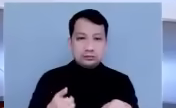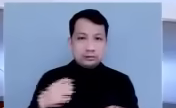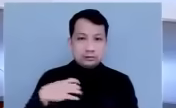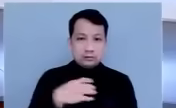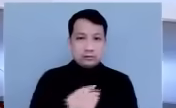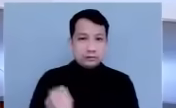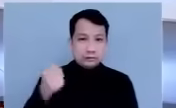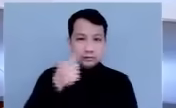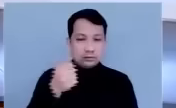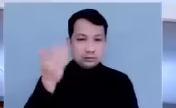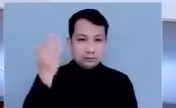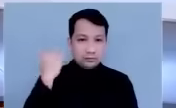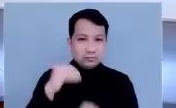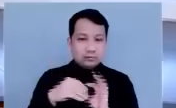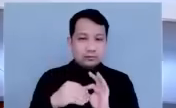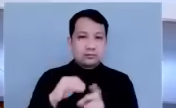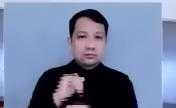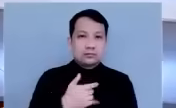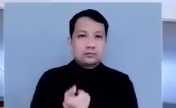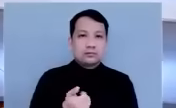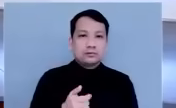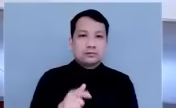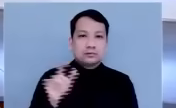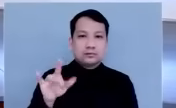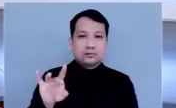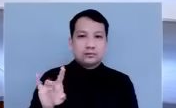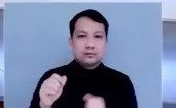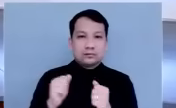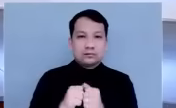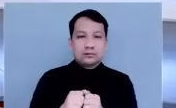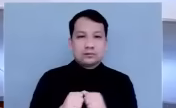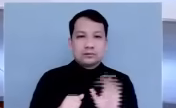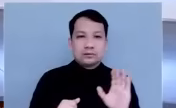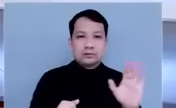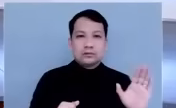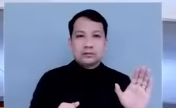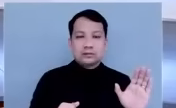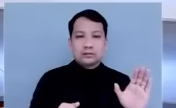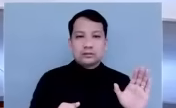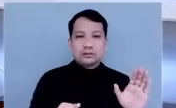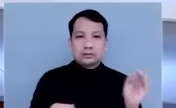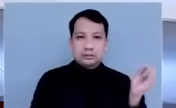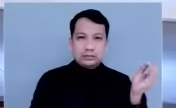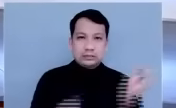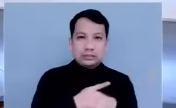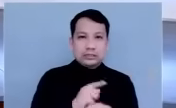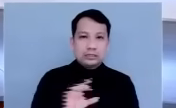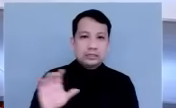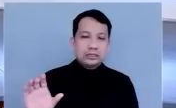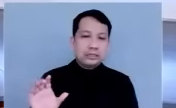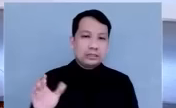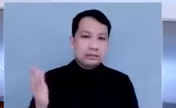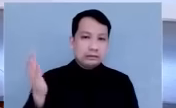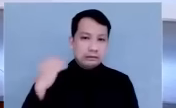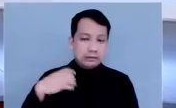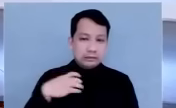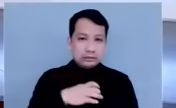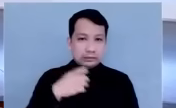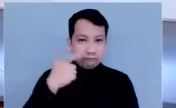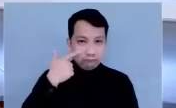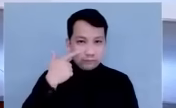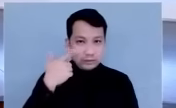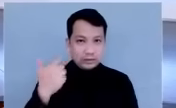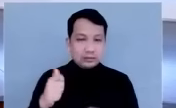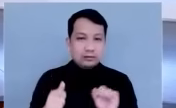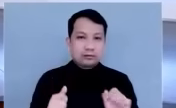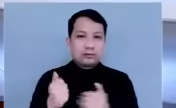Duterte. Pero noong July 2018, si Alvarez po ay kinudeta ni Congresswoman at dating Pangulong Gloria Arroyo sa